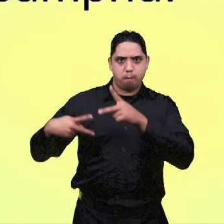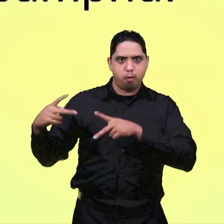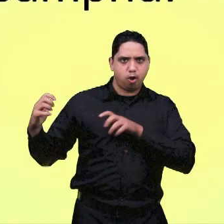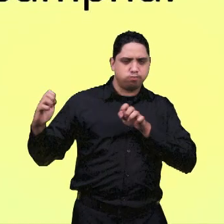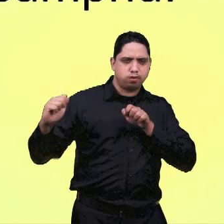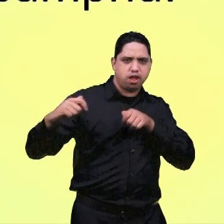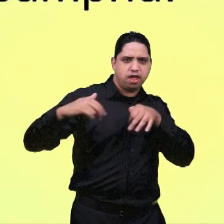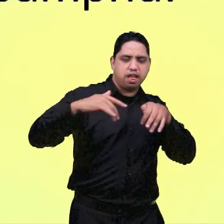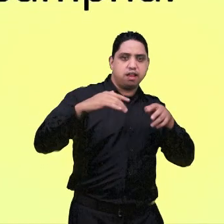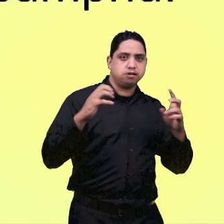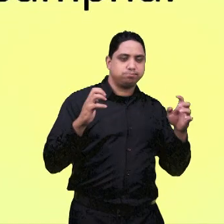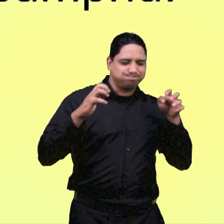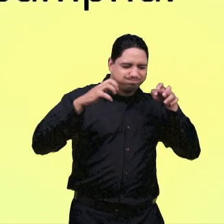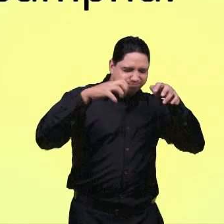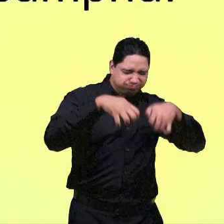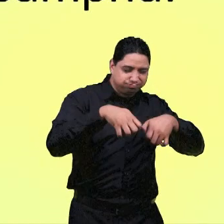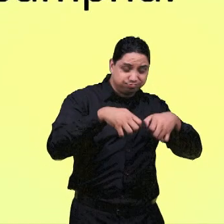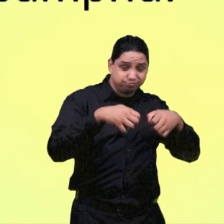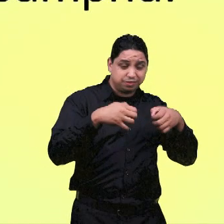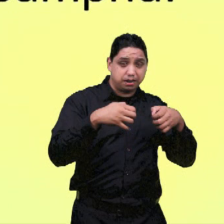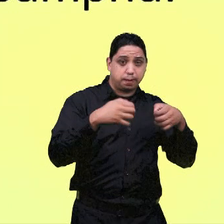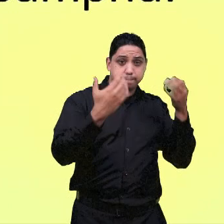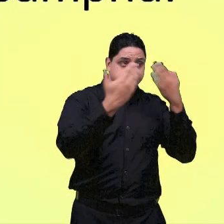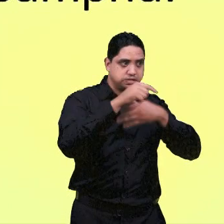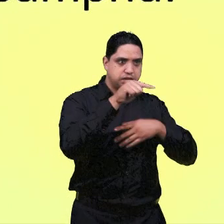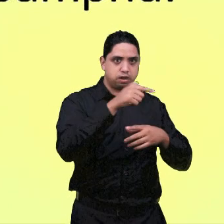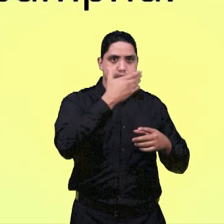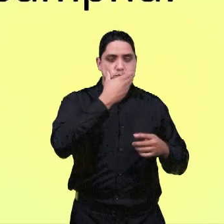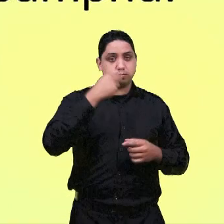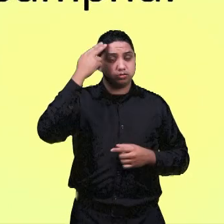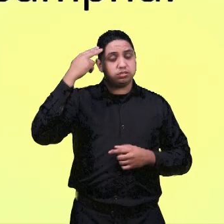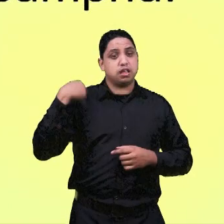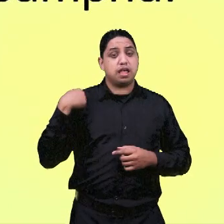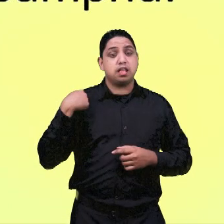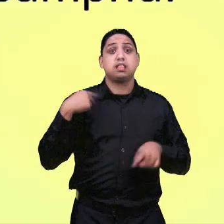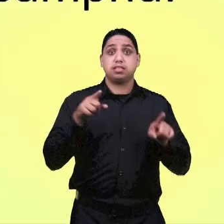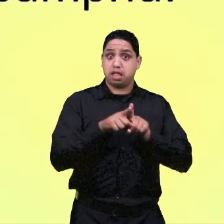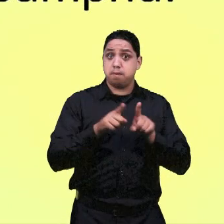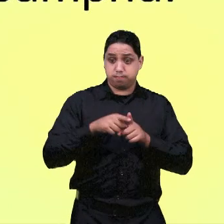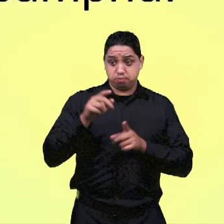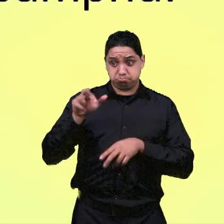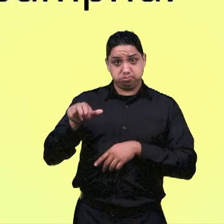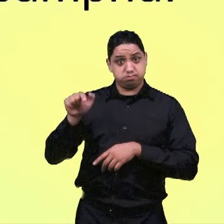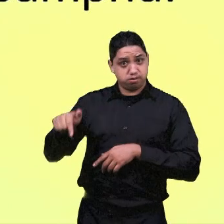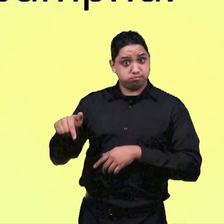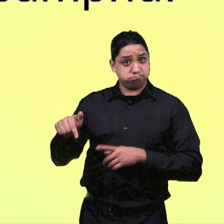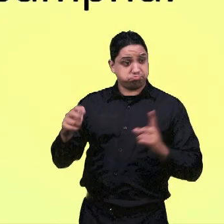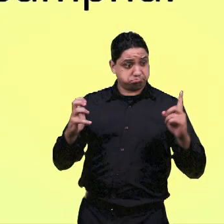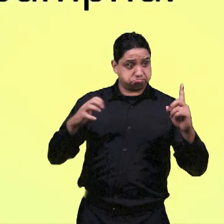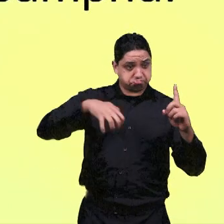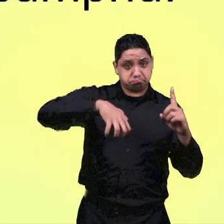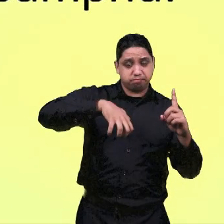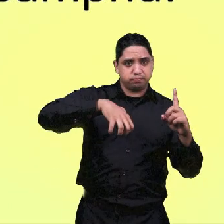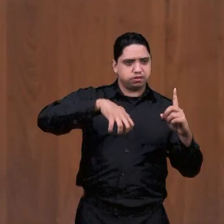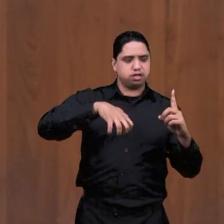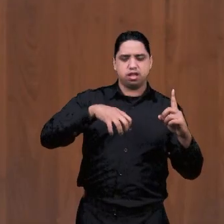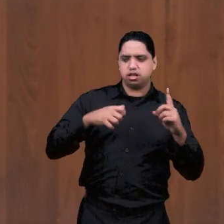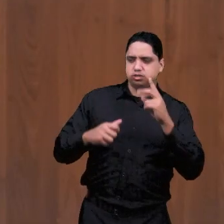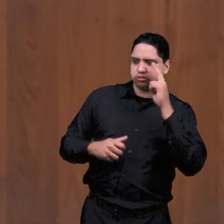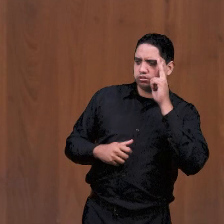sont venus vers Joseph et se sont inclinés devant lui, y compris ses frères. Et comme